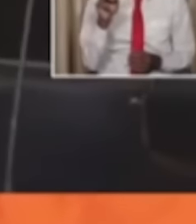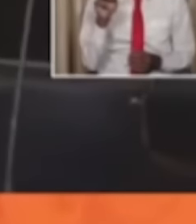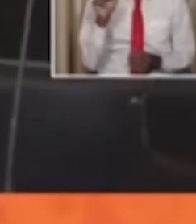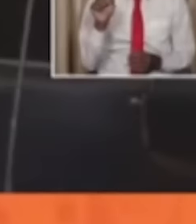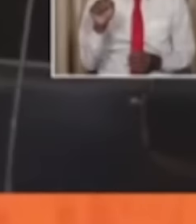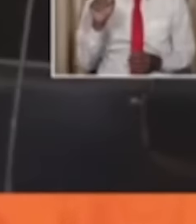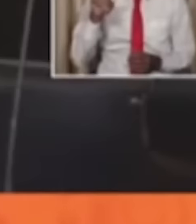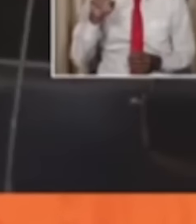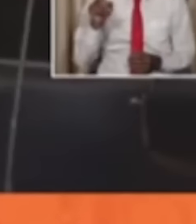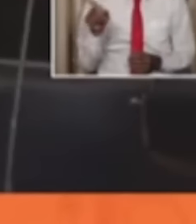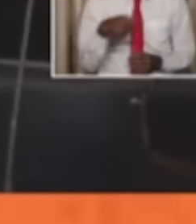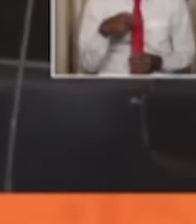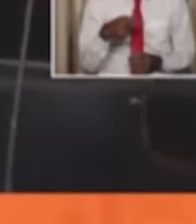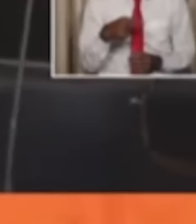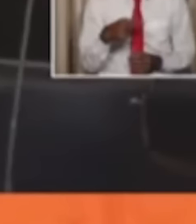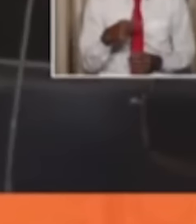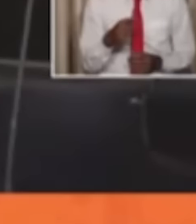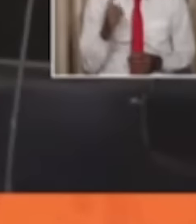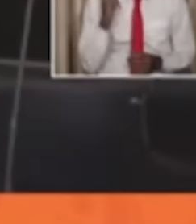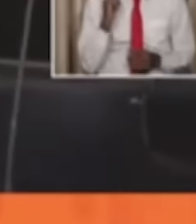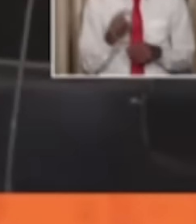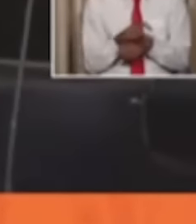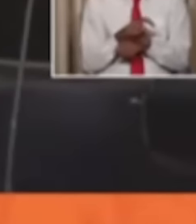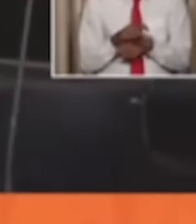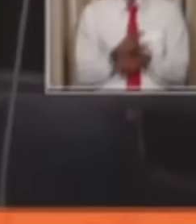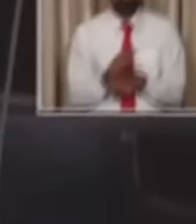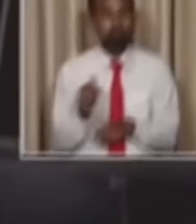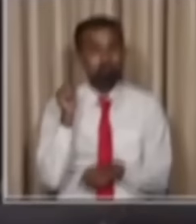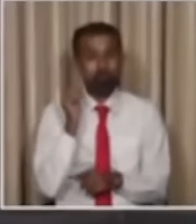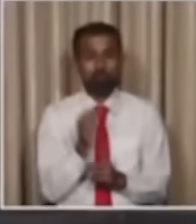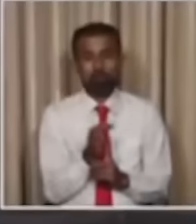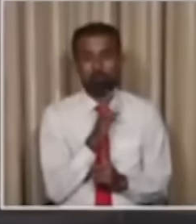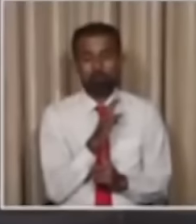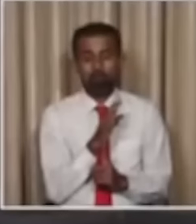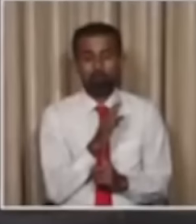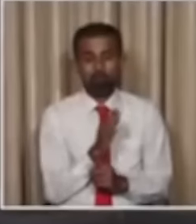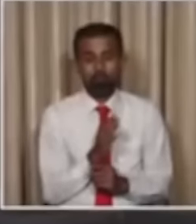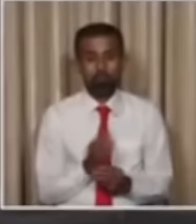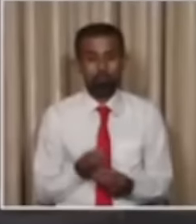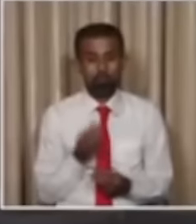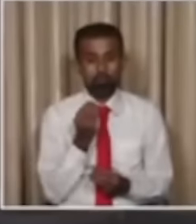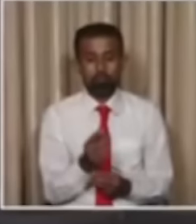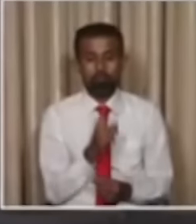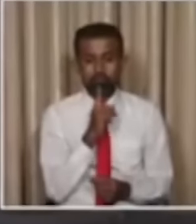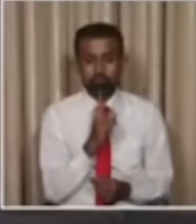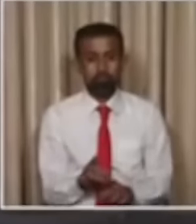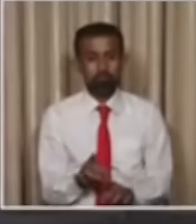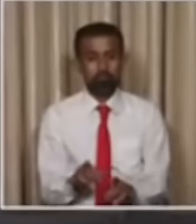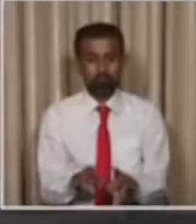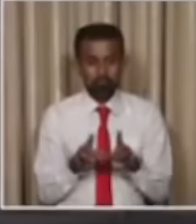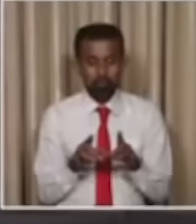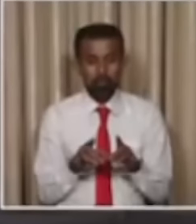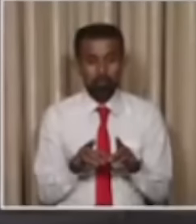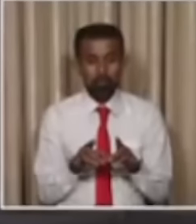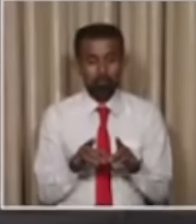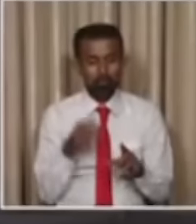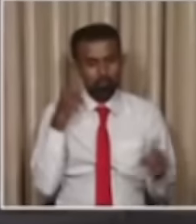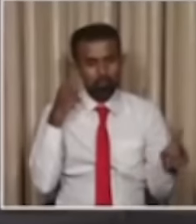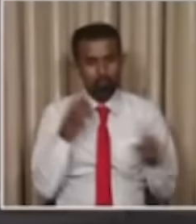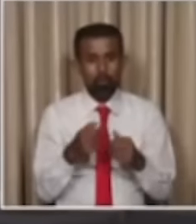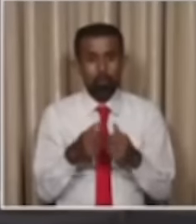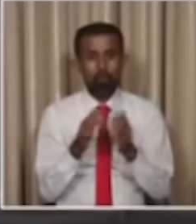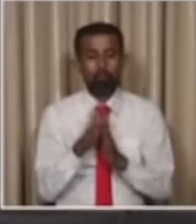2018-12-3 දින පැවති ආරක්ෂක කවුන්සලයේදී එවකට ජනාධිපතිවරයා විසින් ලබා දුන් නියෝග ප්‍රකාරව මේ සම්බන්ධව